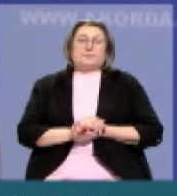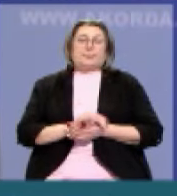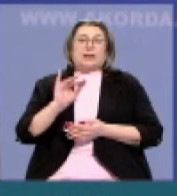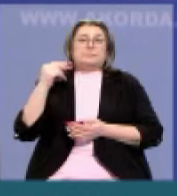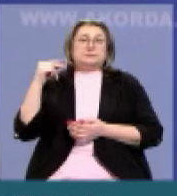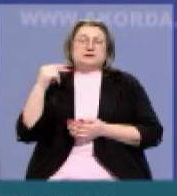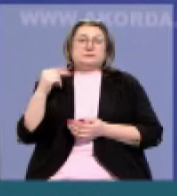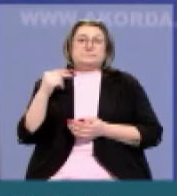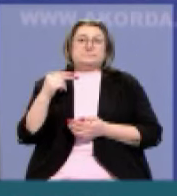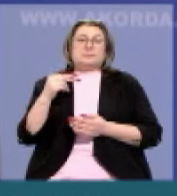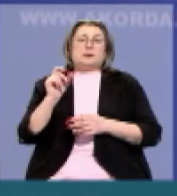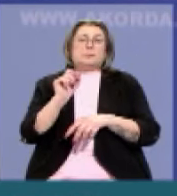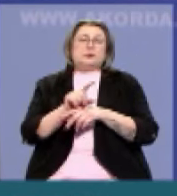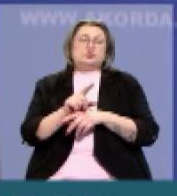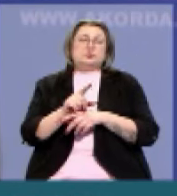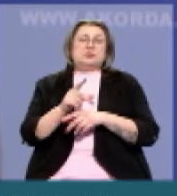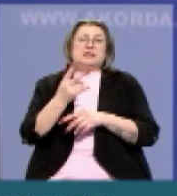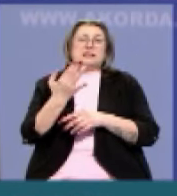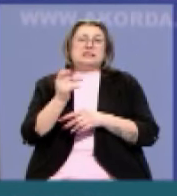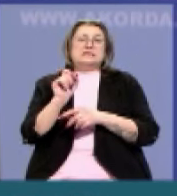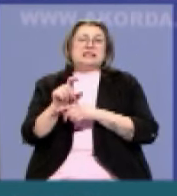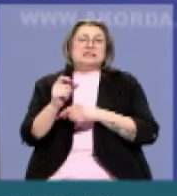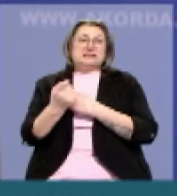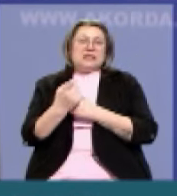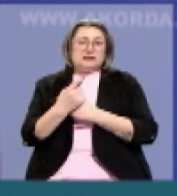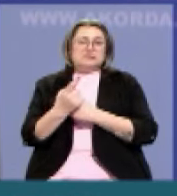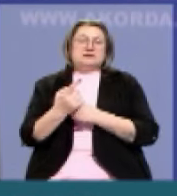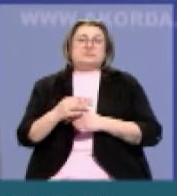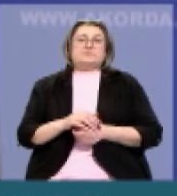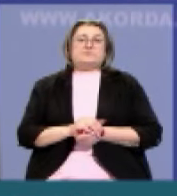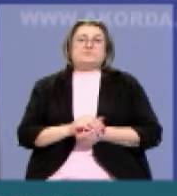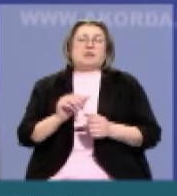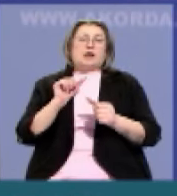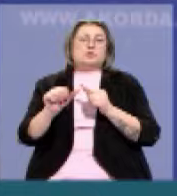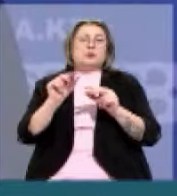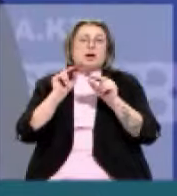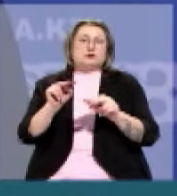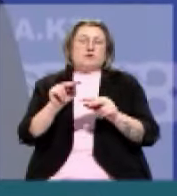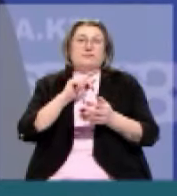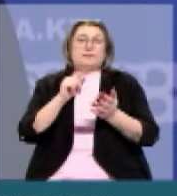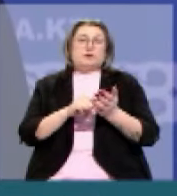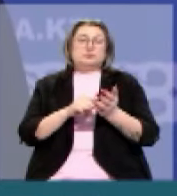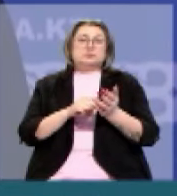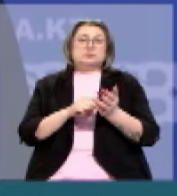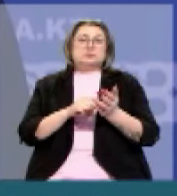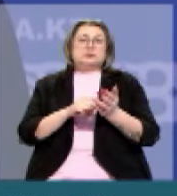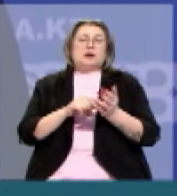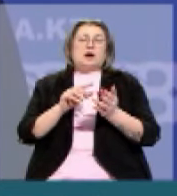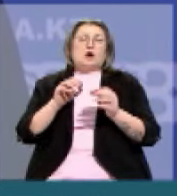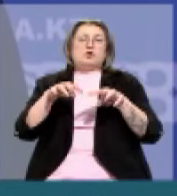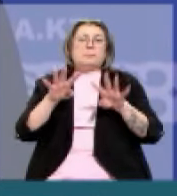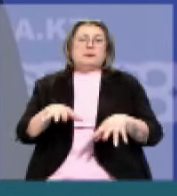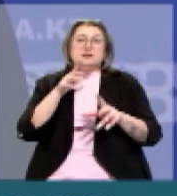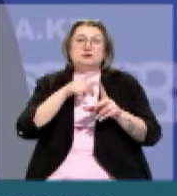нақты тапсырмалар берген еді. Ең біріншіден ол ауыл шаруашылық саласына байланысты, келесі жылдың көктемгі